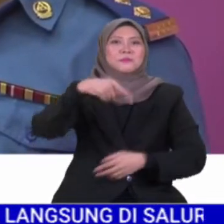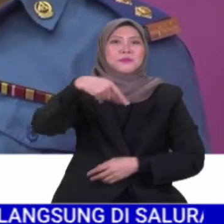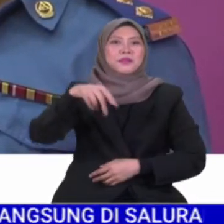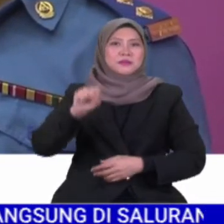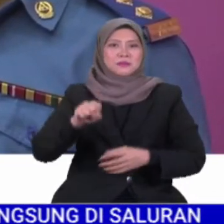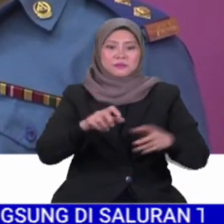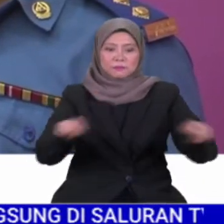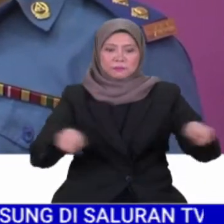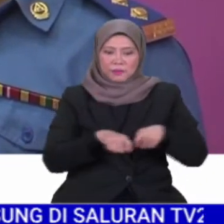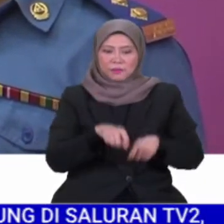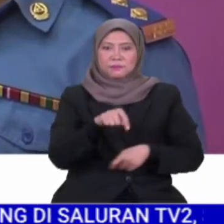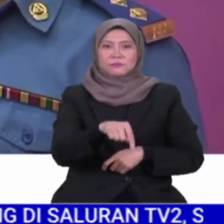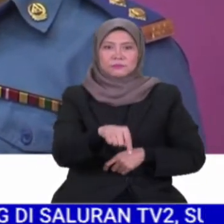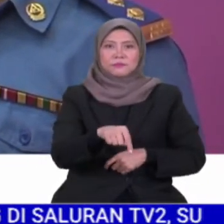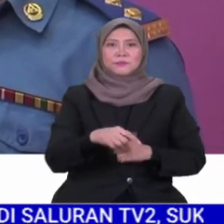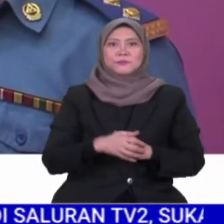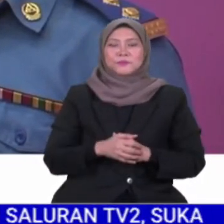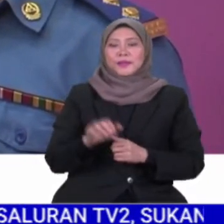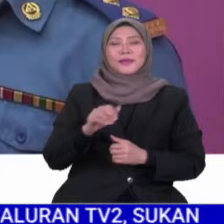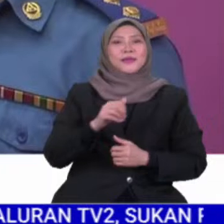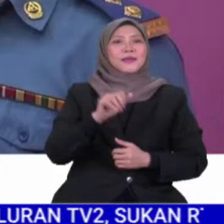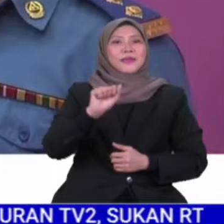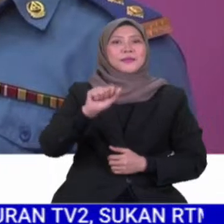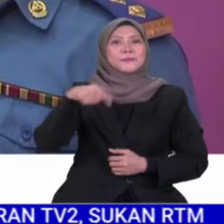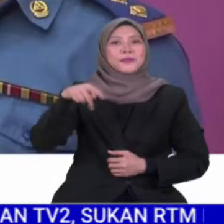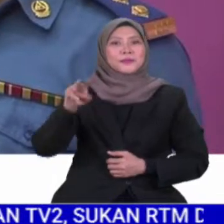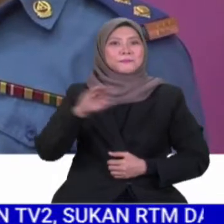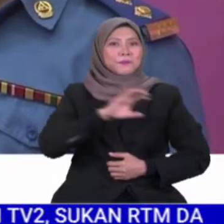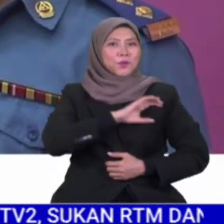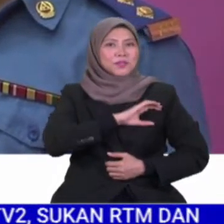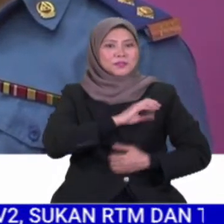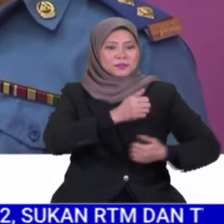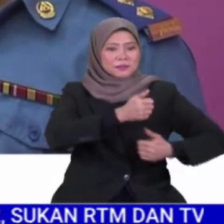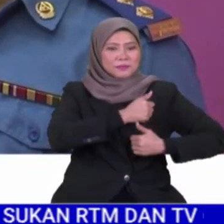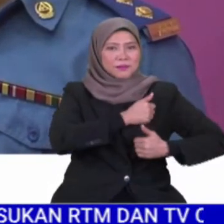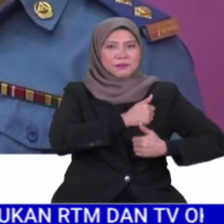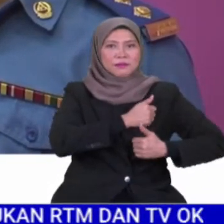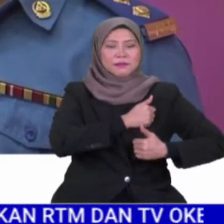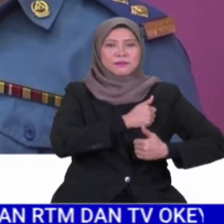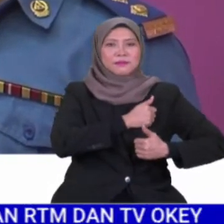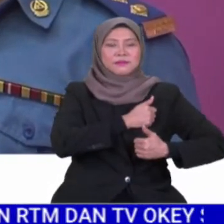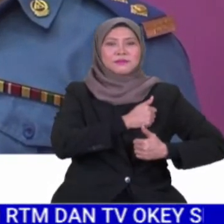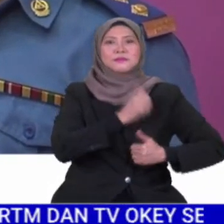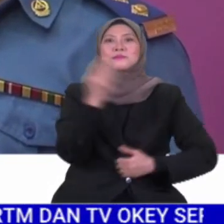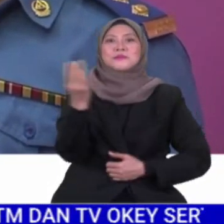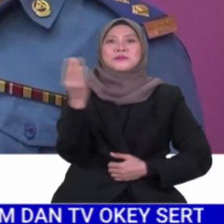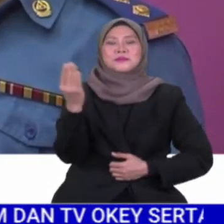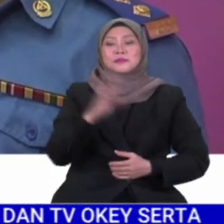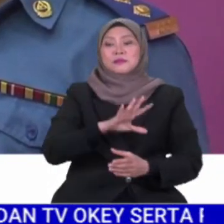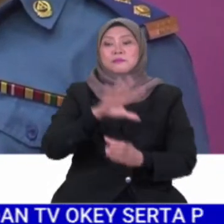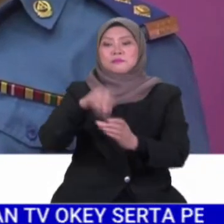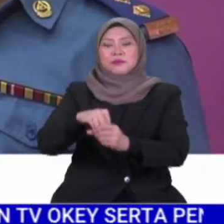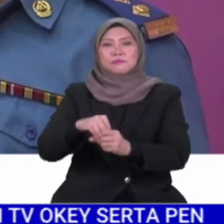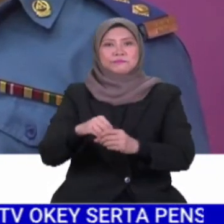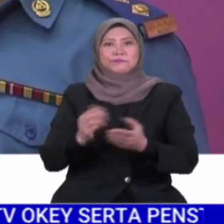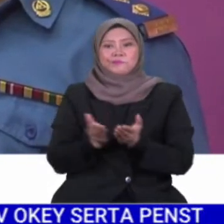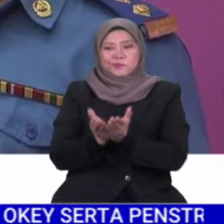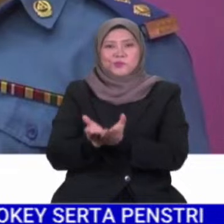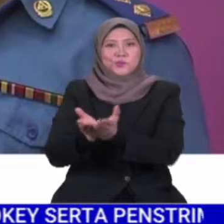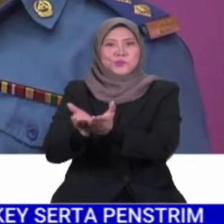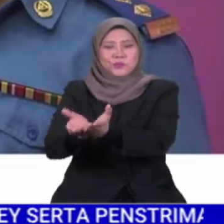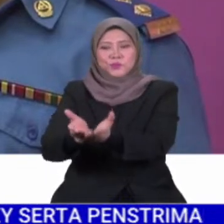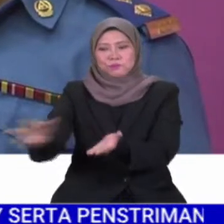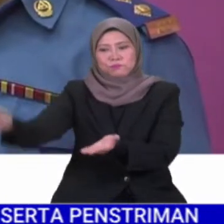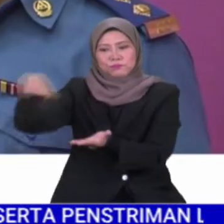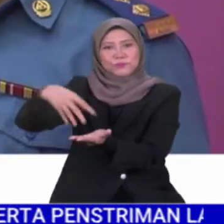pemindahan. Sementara APM, polis dan tentera kebiasaannya terlibat dalam operasi pemindahan